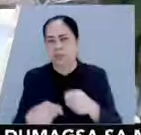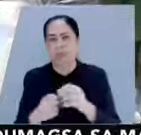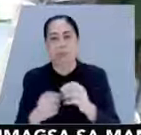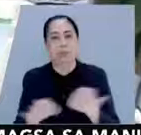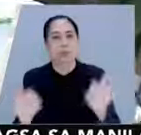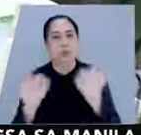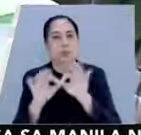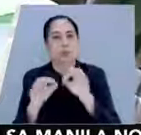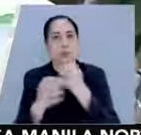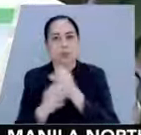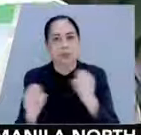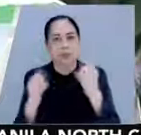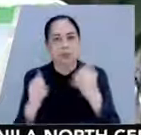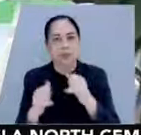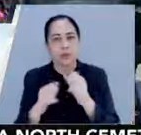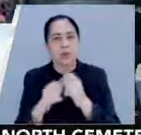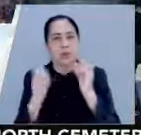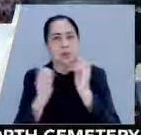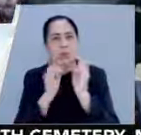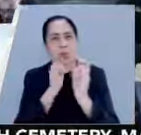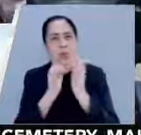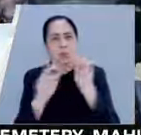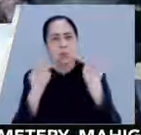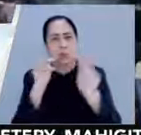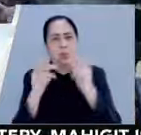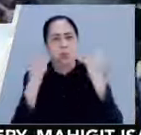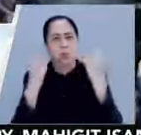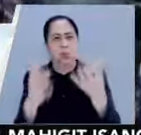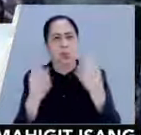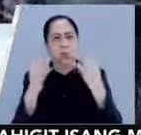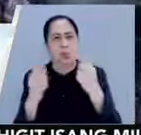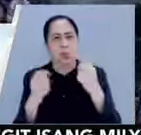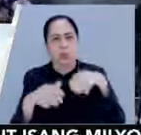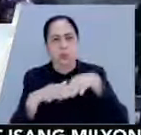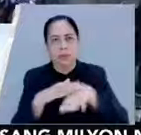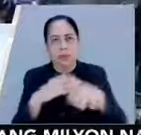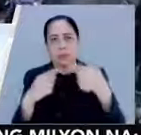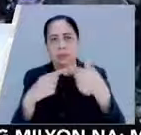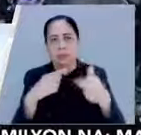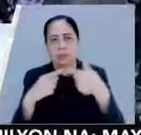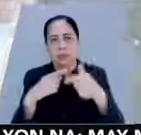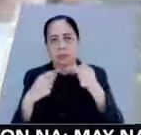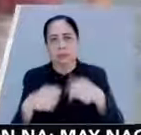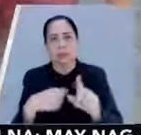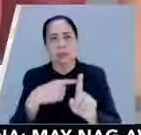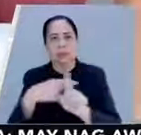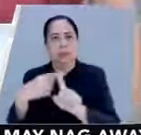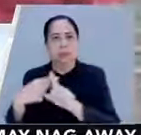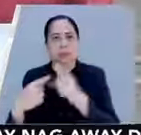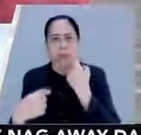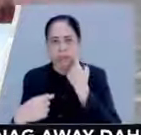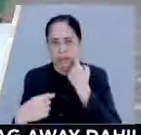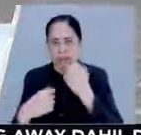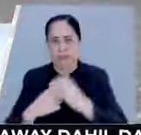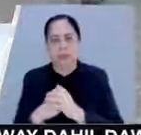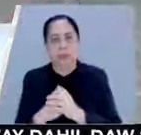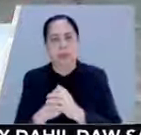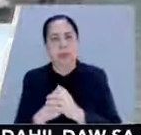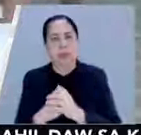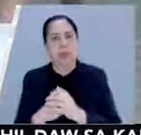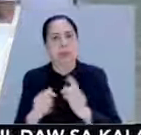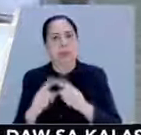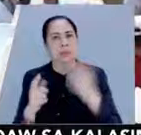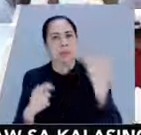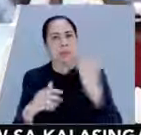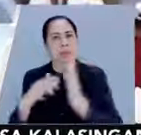lalo't hindi mahulugang karayom ang dami ng mga tao sa entrada pa lamang ng sementeryo kanina. Malayo sa tumalang dalaw